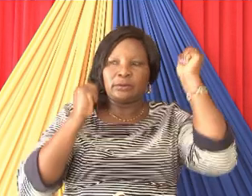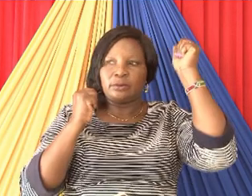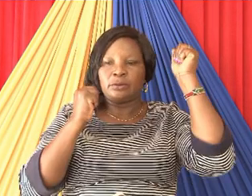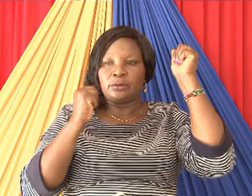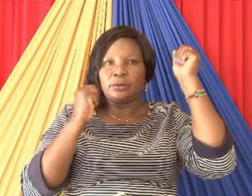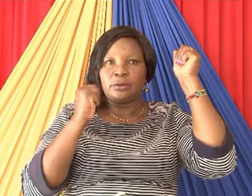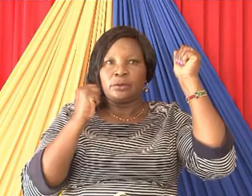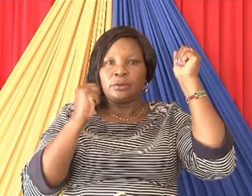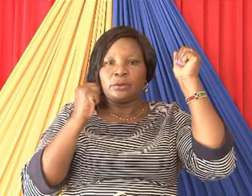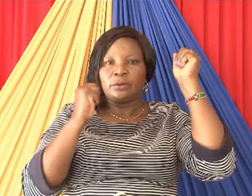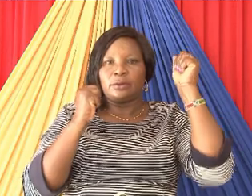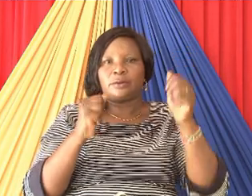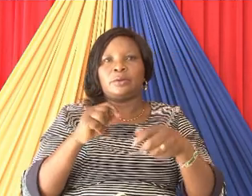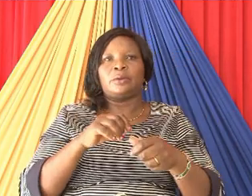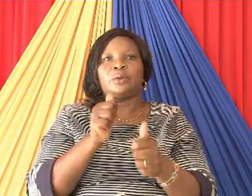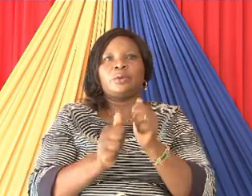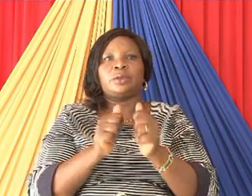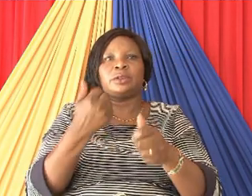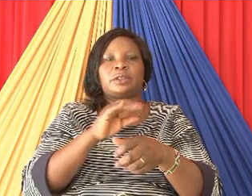mke wake wa kupendeza.